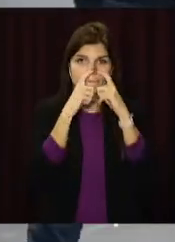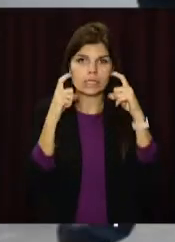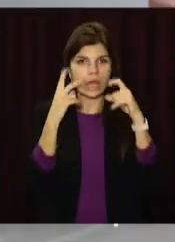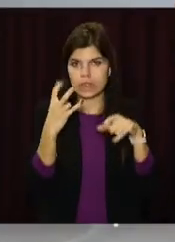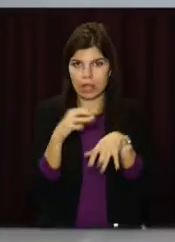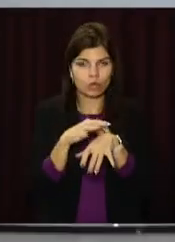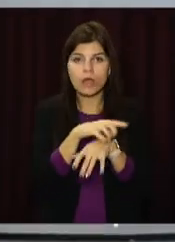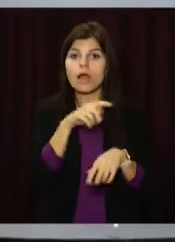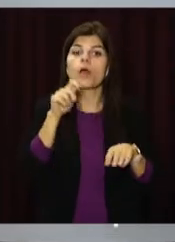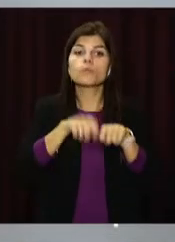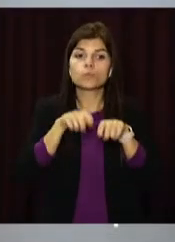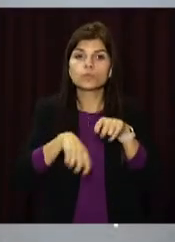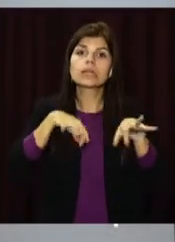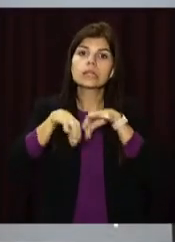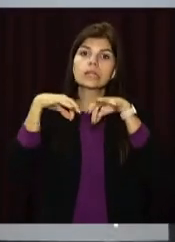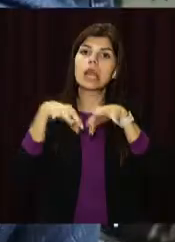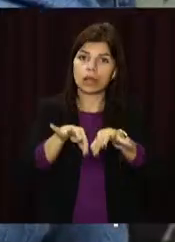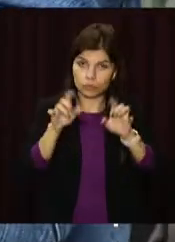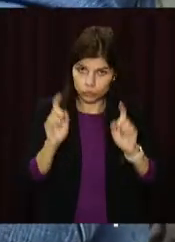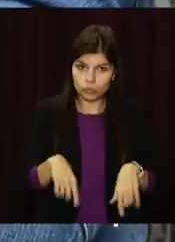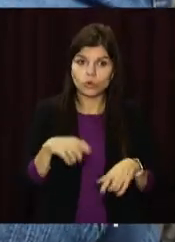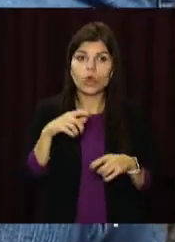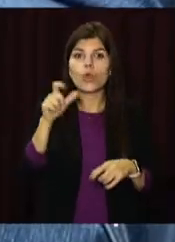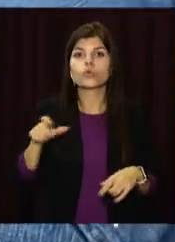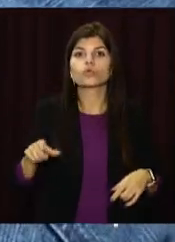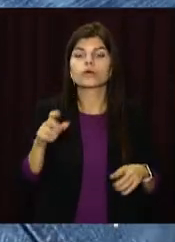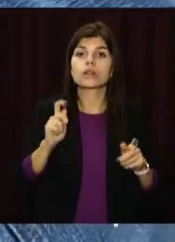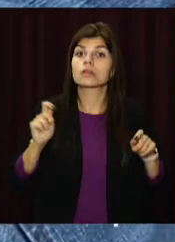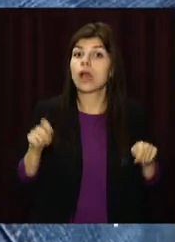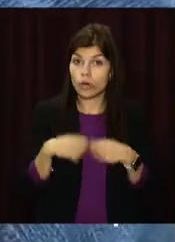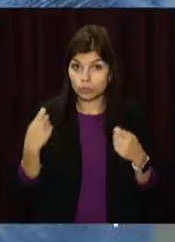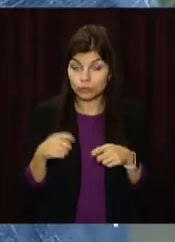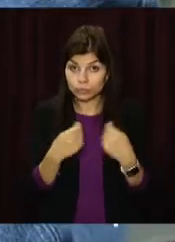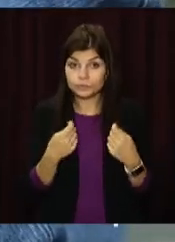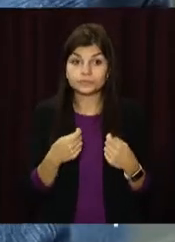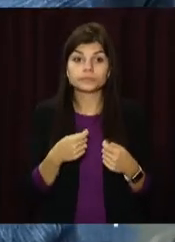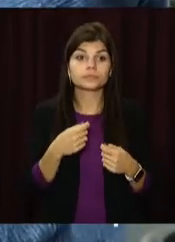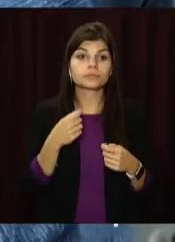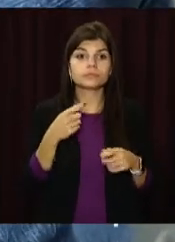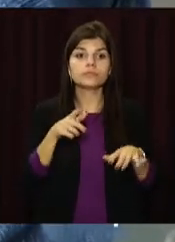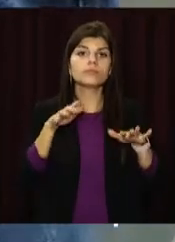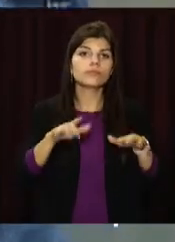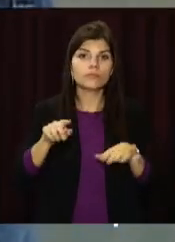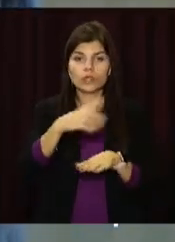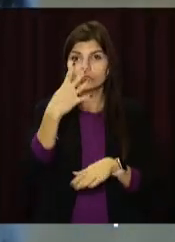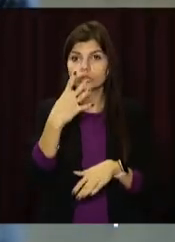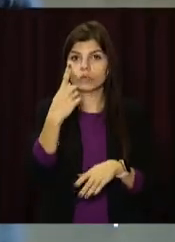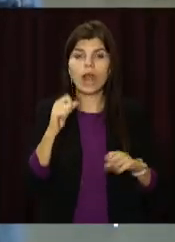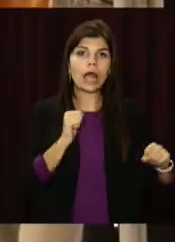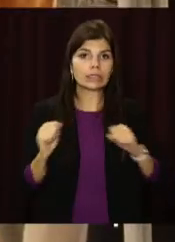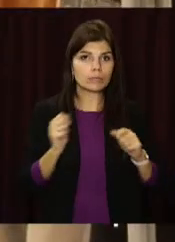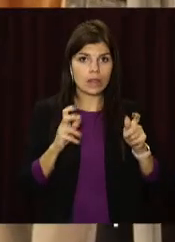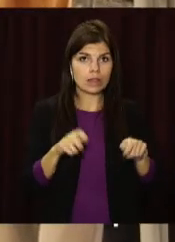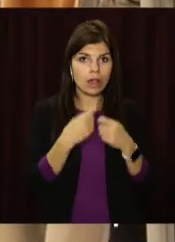Перевіряє поліція і громадський транспорт за перевезення пасажирів з порушеннями, зокрема, не по місцях, склали 41